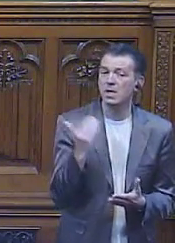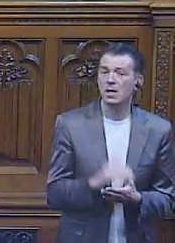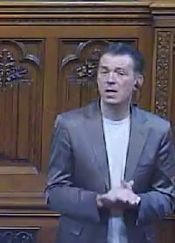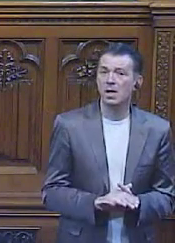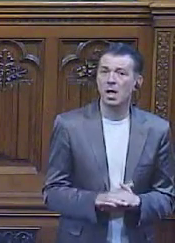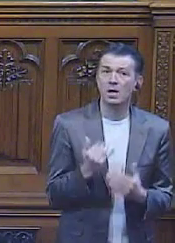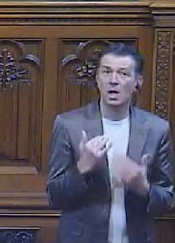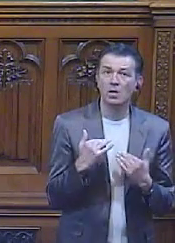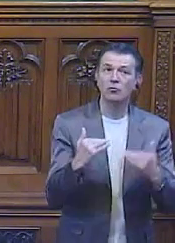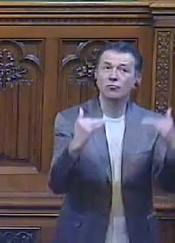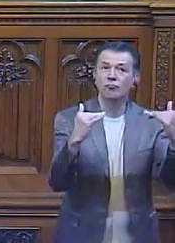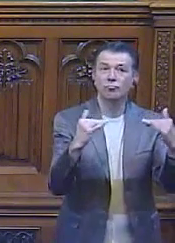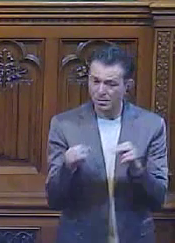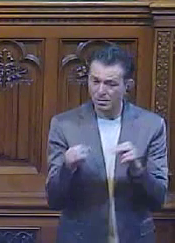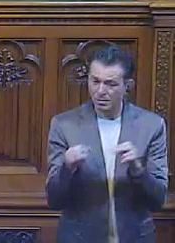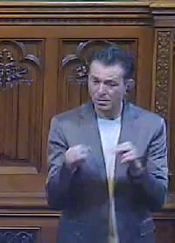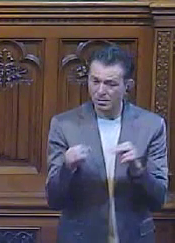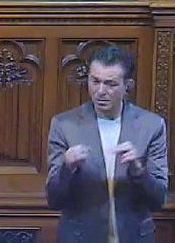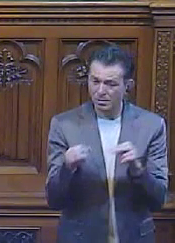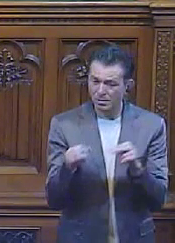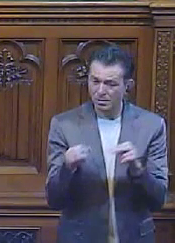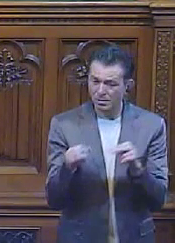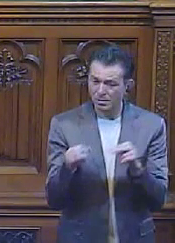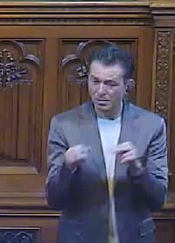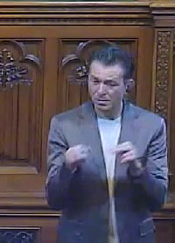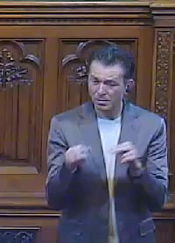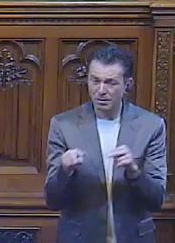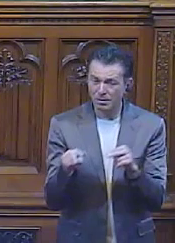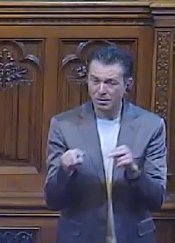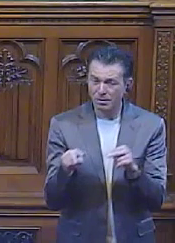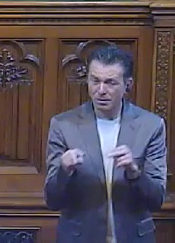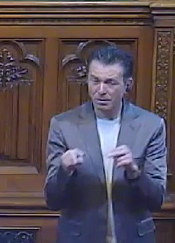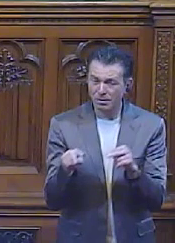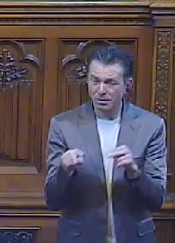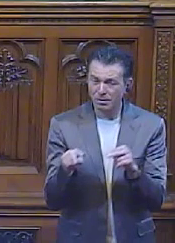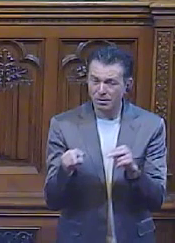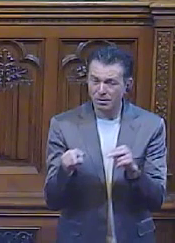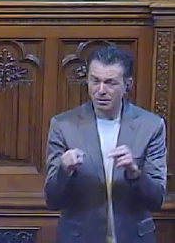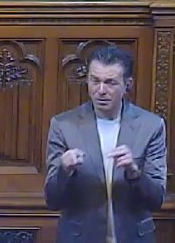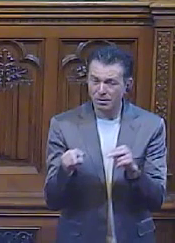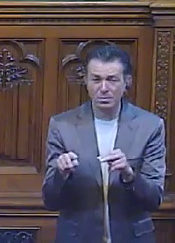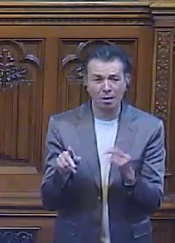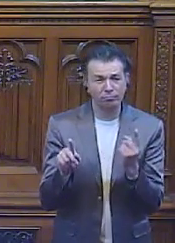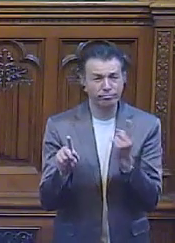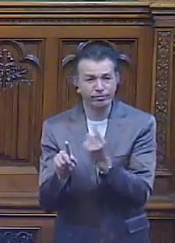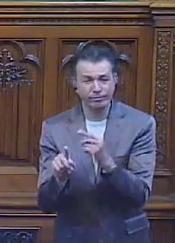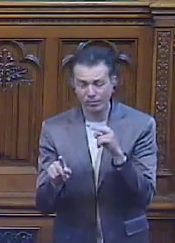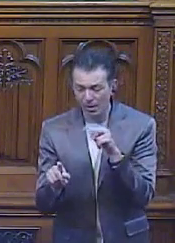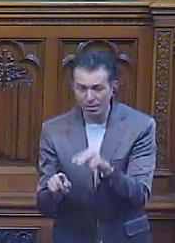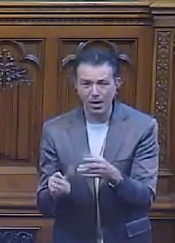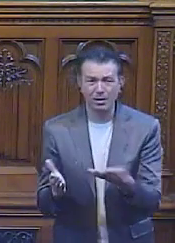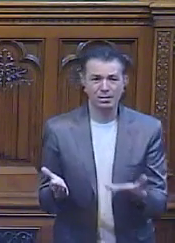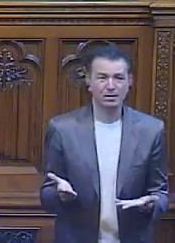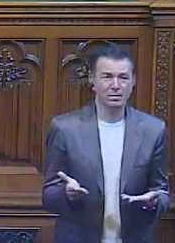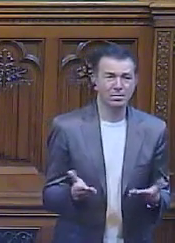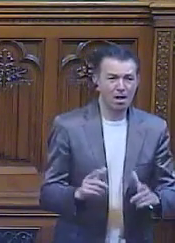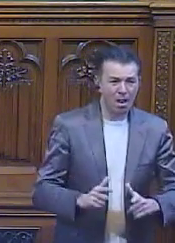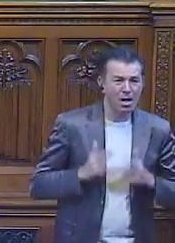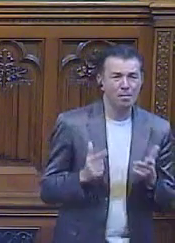die jetzt zuhören, zuschauen, haben das vor Ort selbst erlebt. Haben es